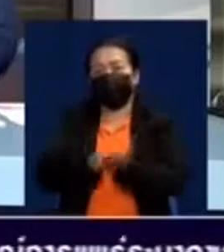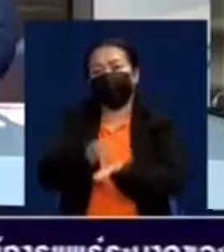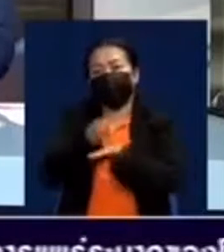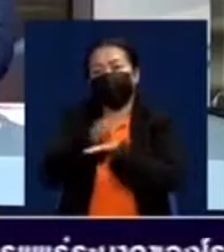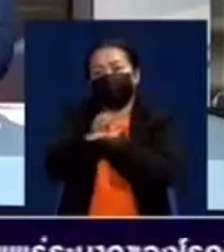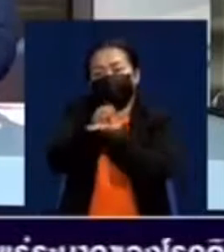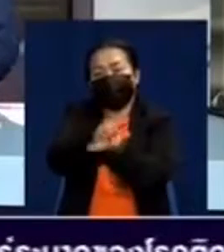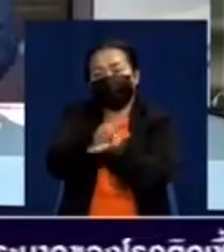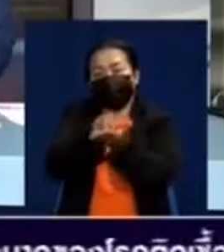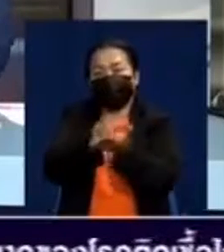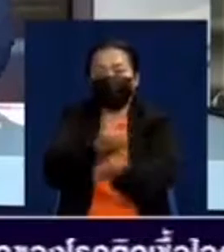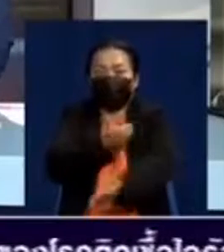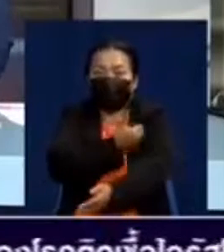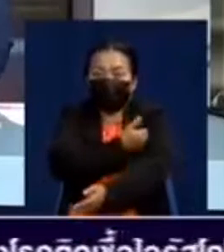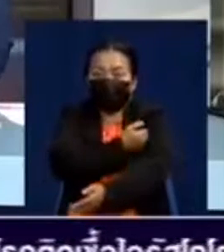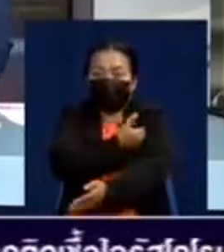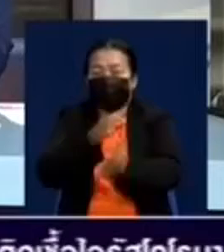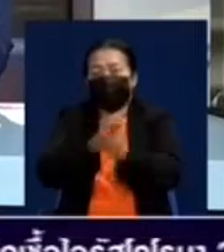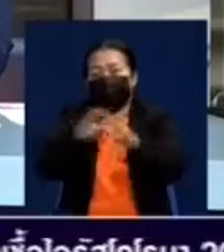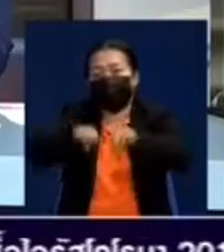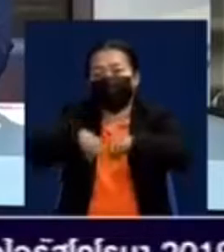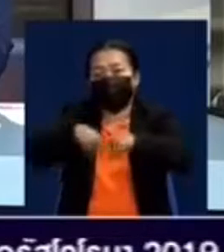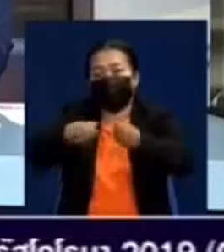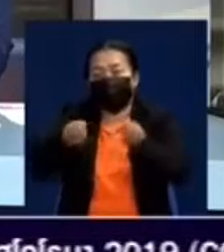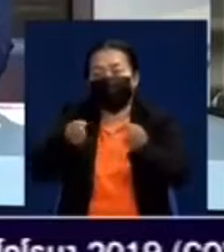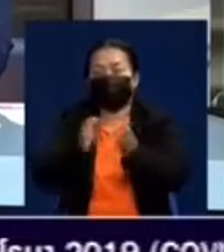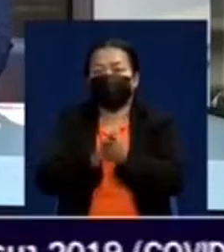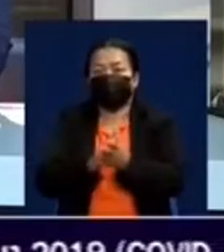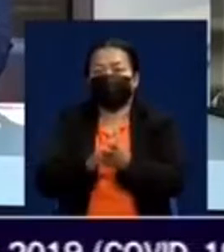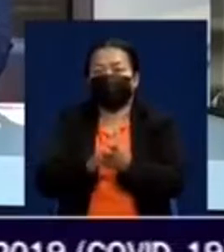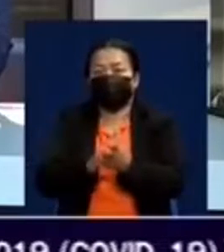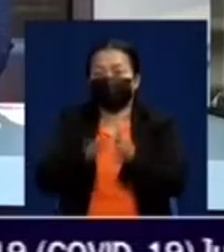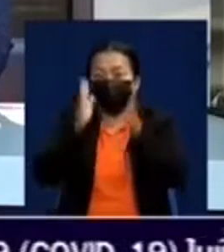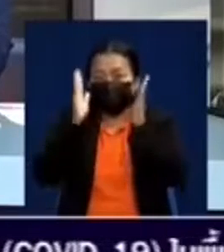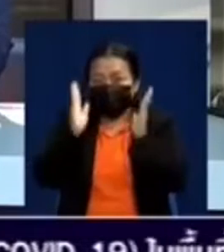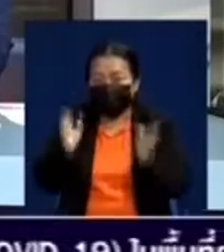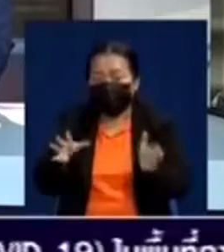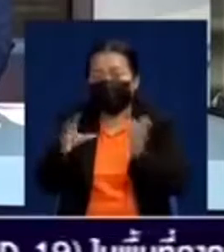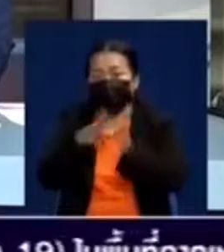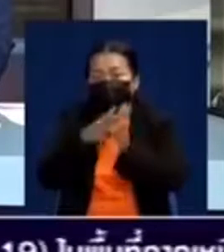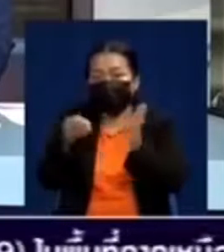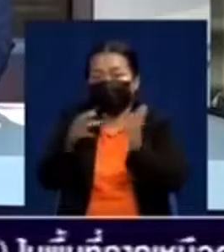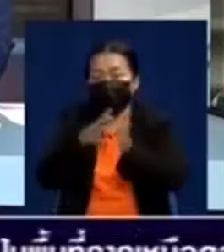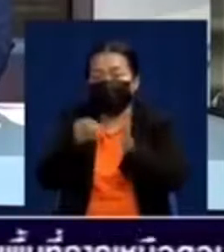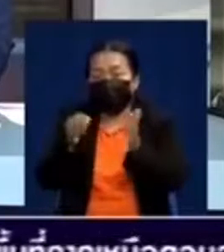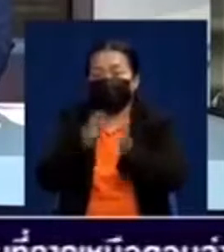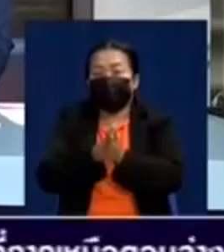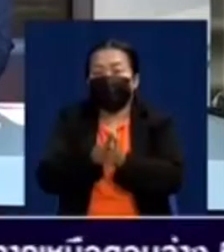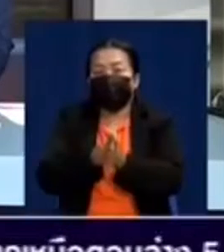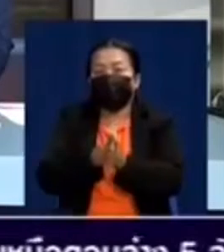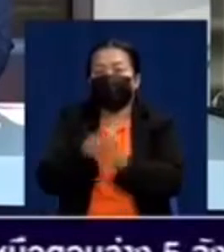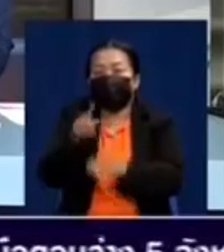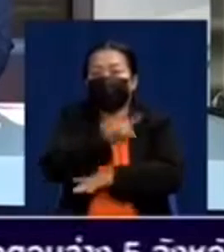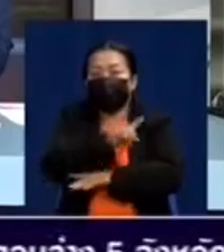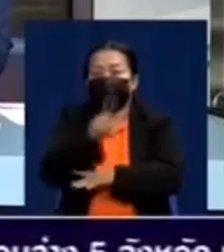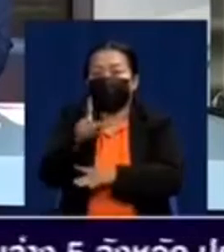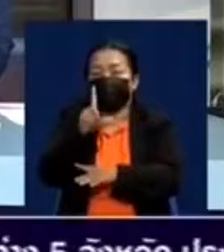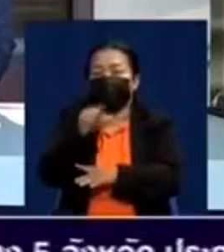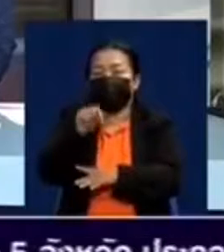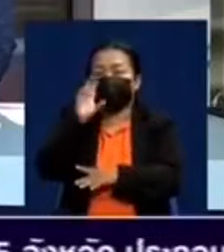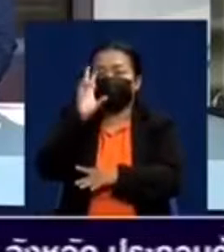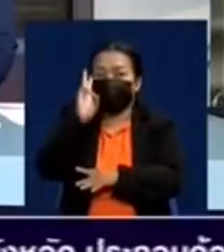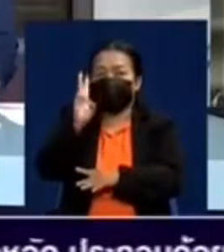ของเราเป็นอย่างไรกันบ้างนะครับรวมถึงจำนวนผู้ติดเชื้อล่าสุดวันนี้อัปเดต27พฤษภาคมครับไปดูเรื่อง